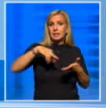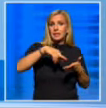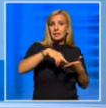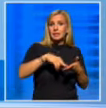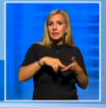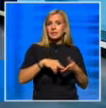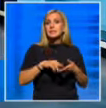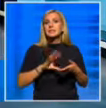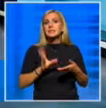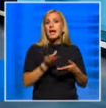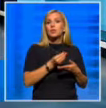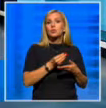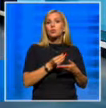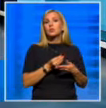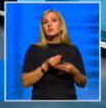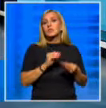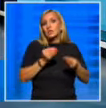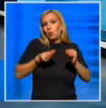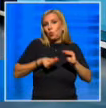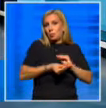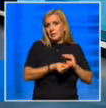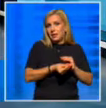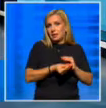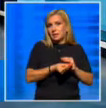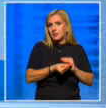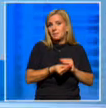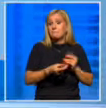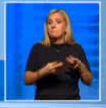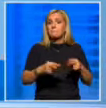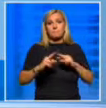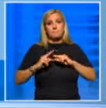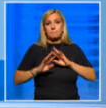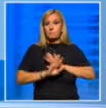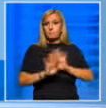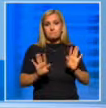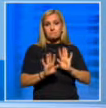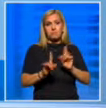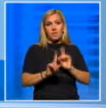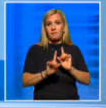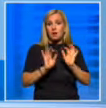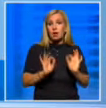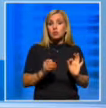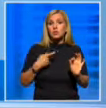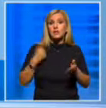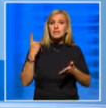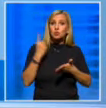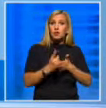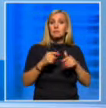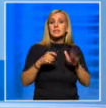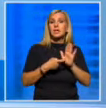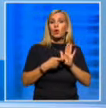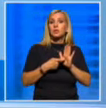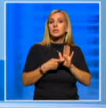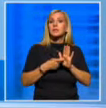тези, които са с етикета корумпирани. Връщаме обратно. Казваме, не, това не е вярно. Ние затова настояваме тези закони да